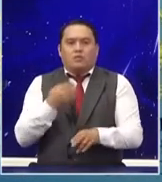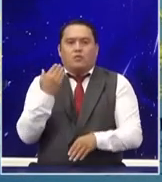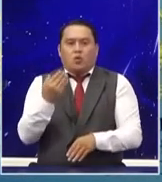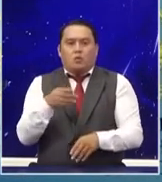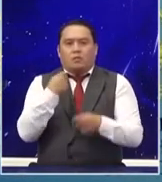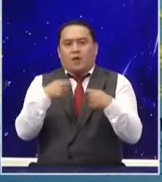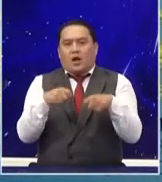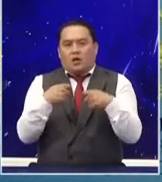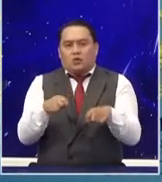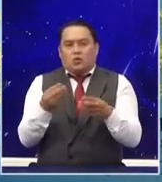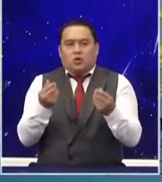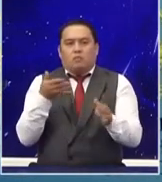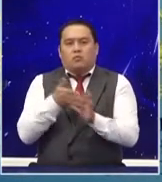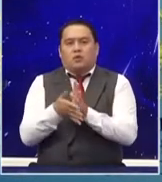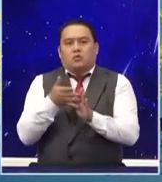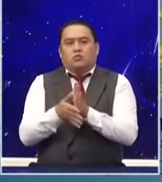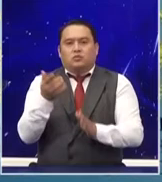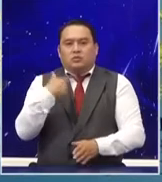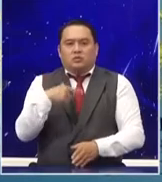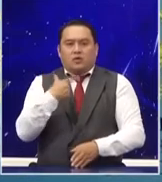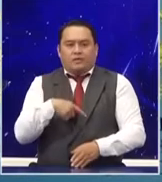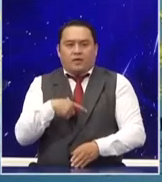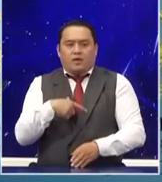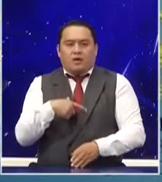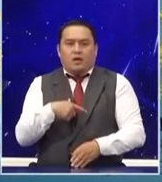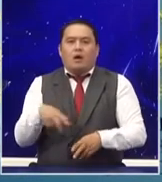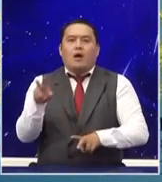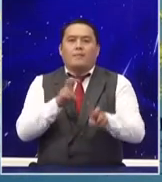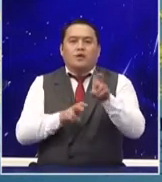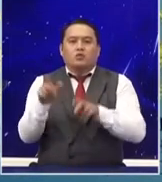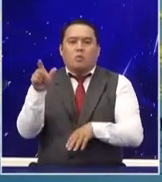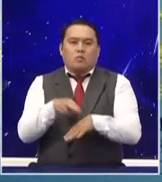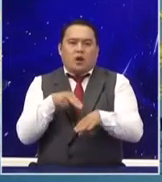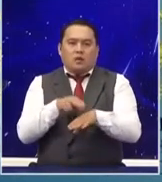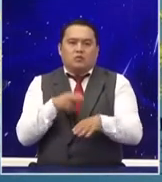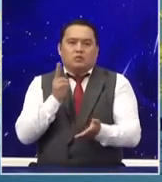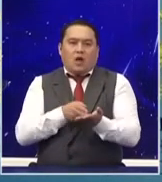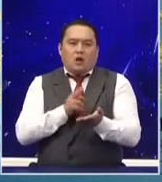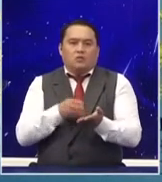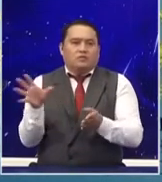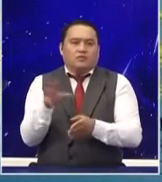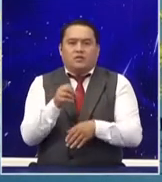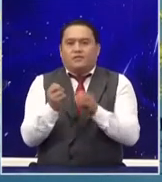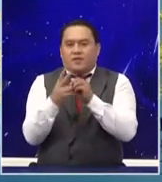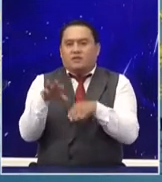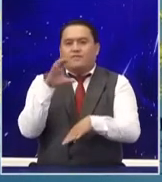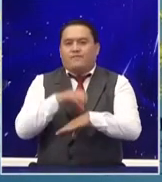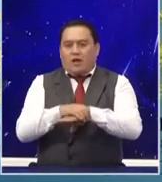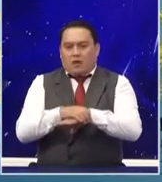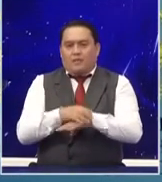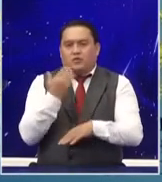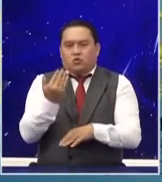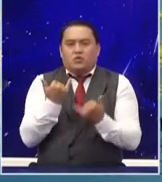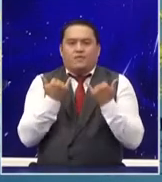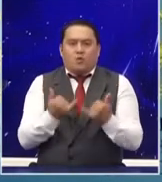было продано, а деньги потрачены на собственные нужды. Оперативники изобличили его, доказав все 12 фактов. Подозреваемый